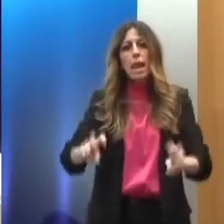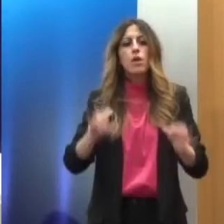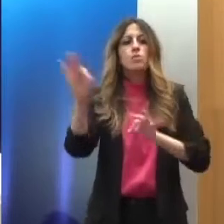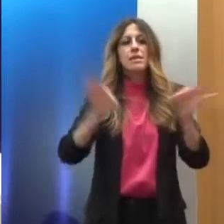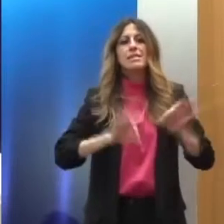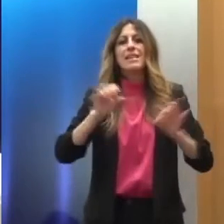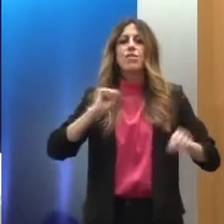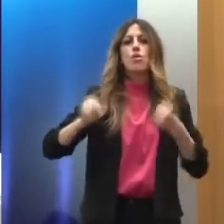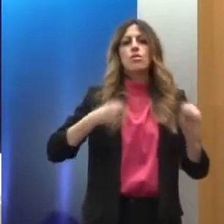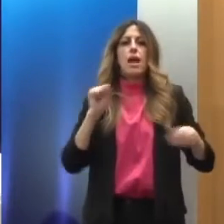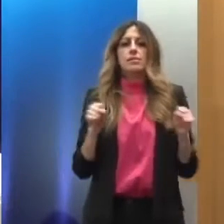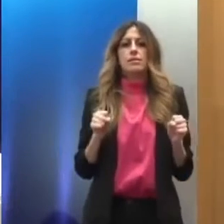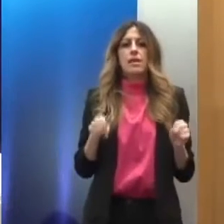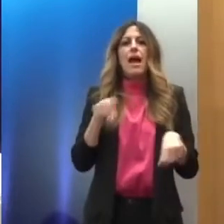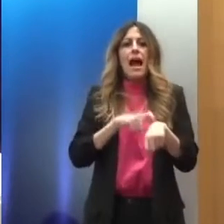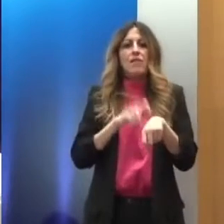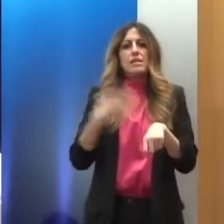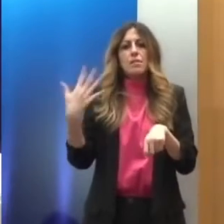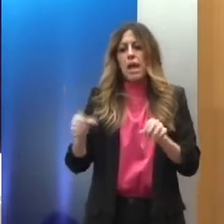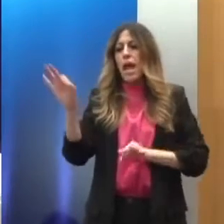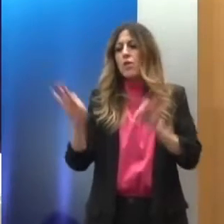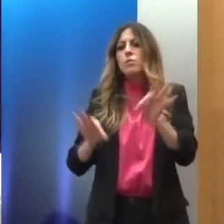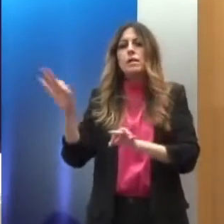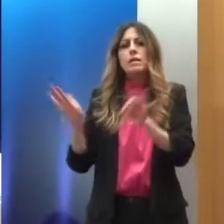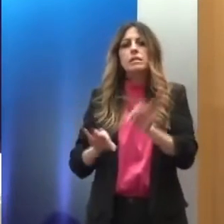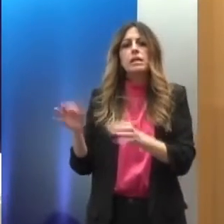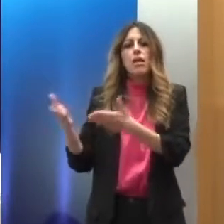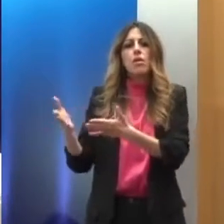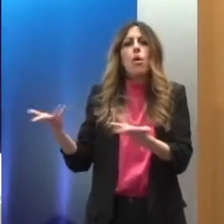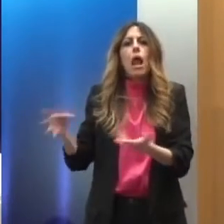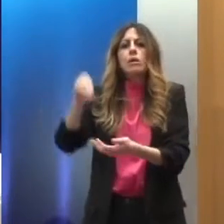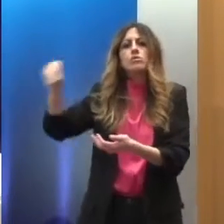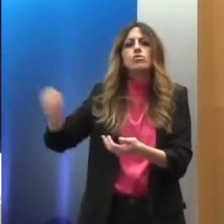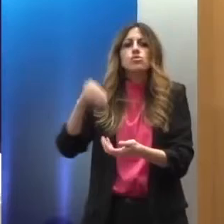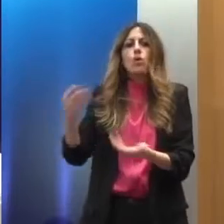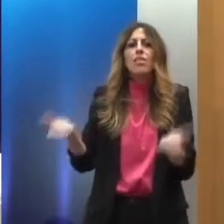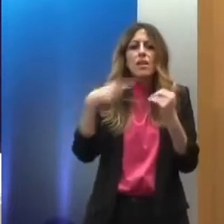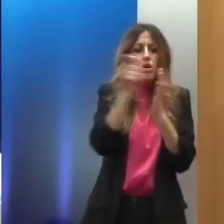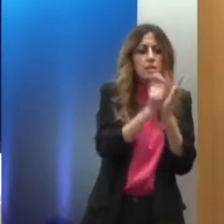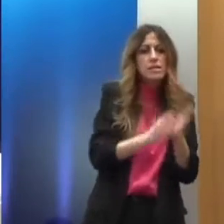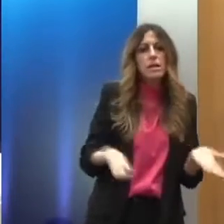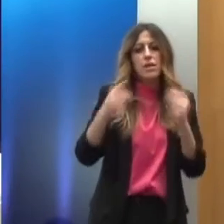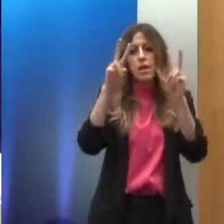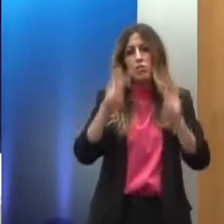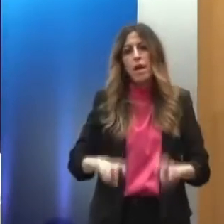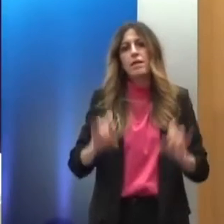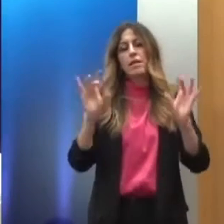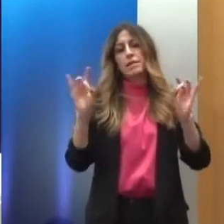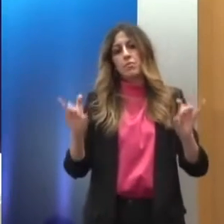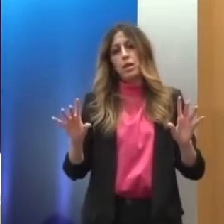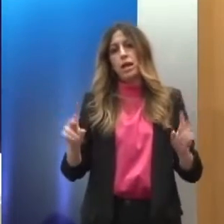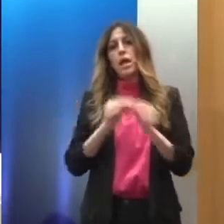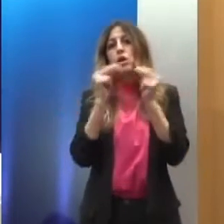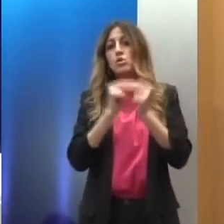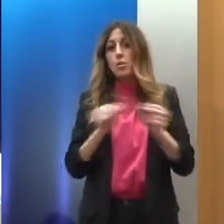έχεις ένα σχέδιο δράσης χωρίς μετρήσιμα στοιχεία και μετρήσιμους δείκτες? Άρα, λοιπόν, το θέμα των στατιστικών σε επίπεδο υλοποίησης